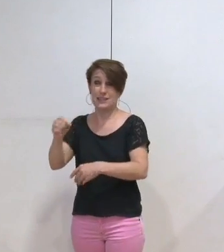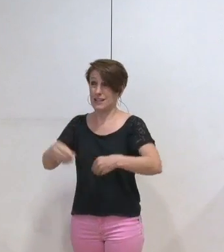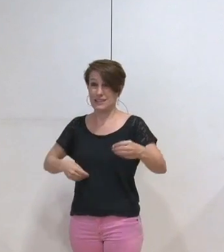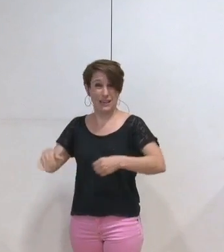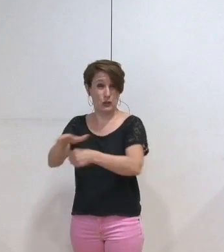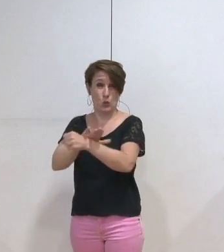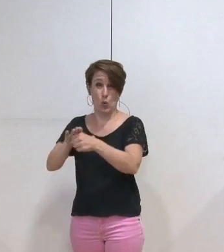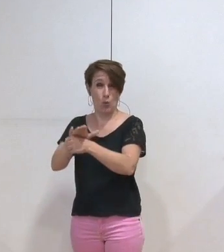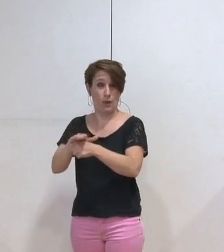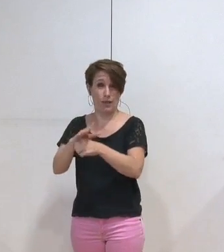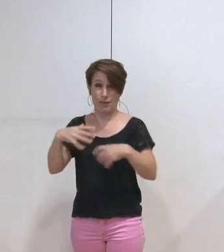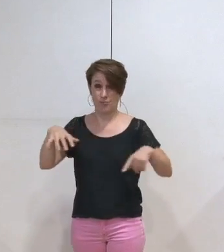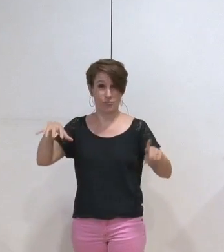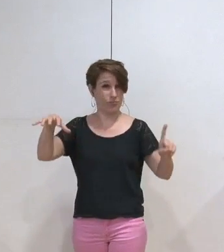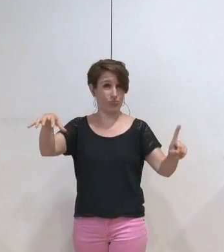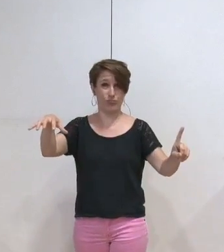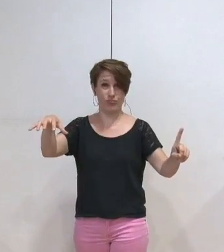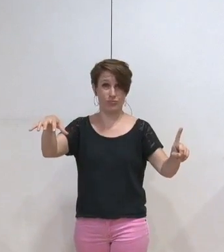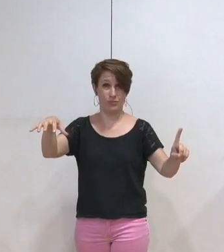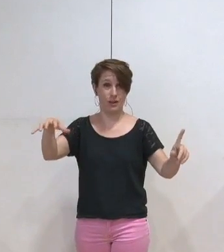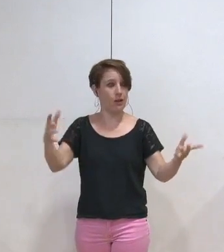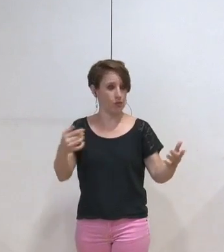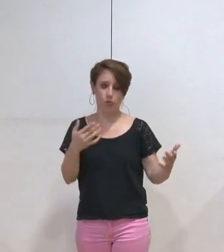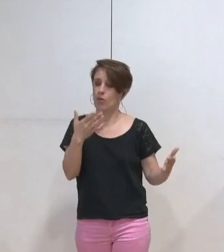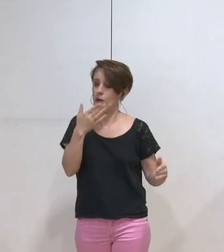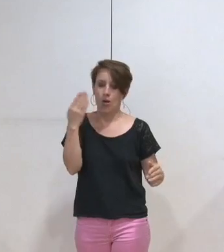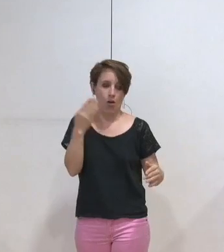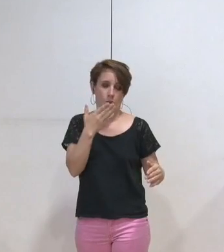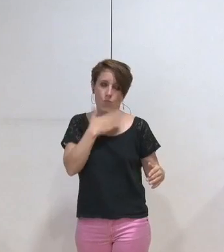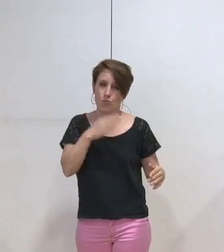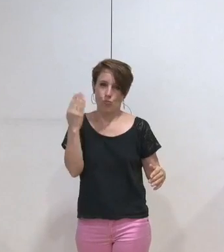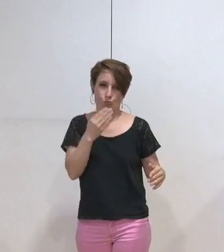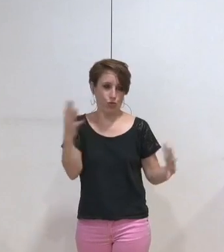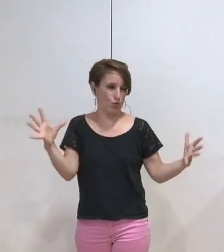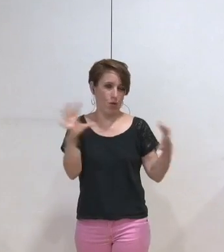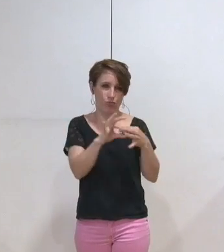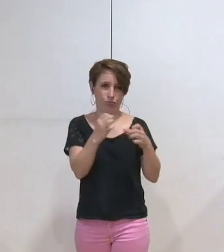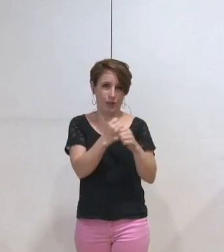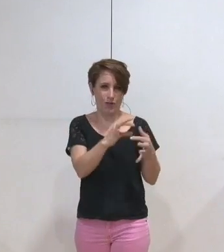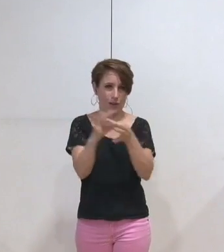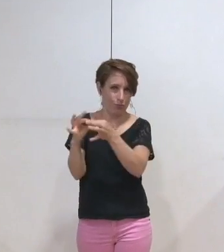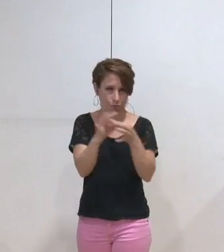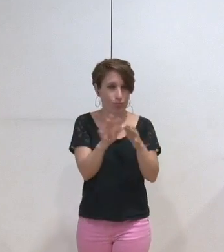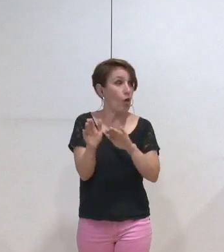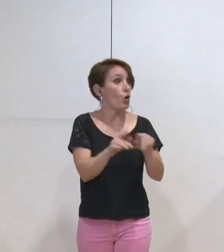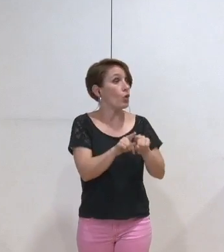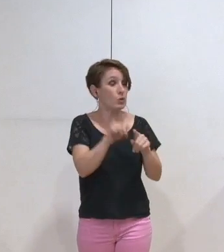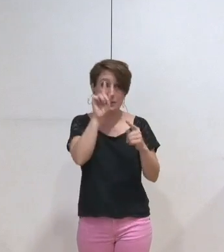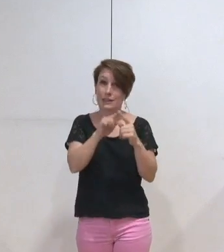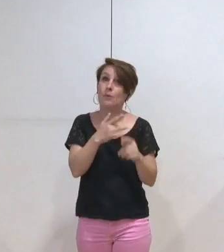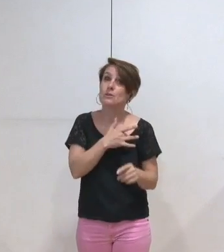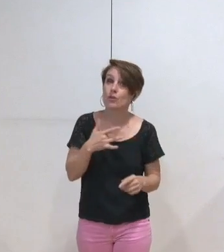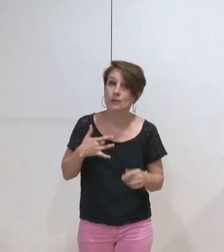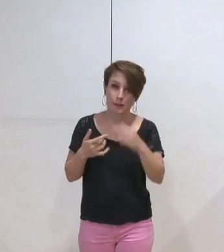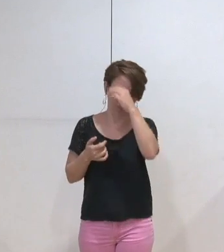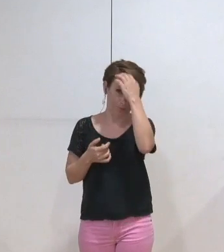la nécessité de travailler en commun sur cette question c'est aussi évidemment le cas sur les questions de santé puisque jusqu'à